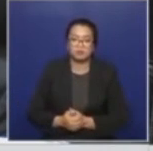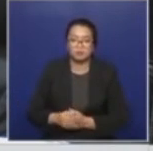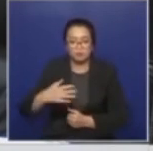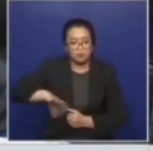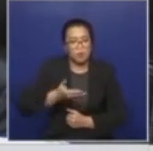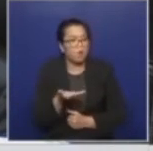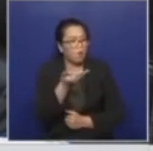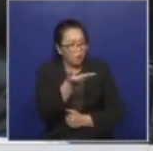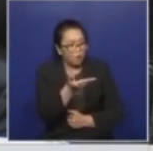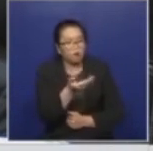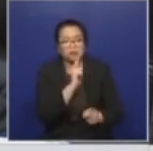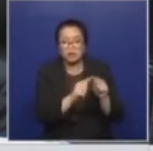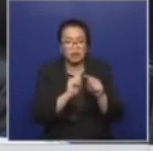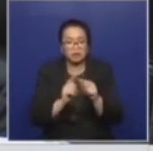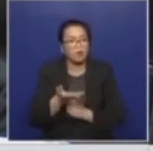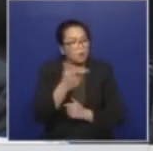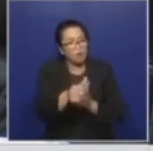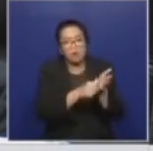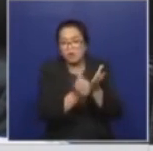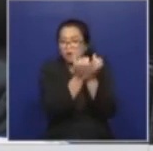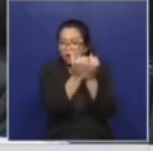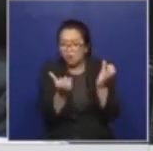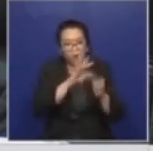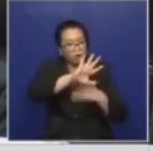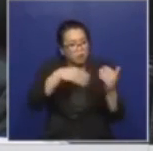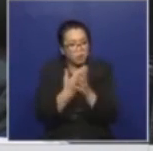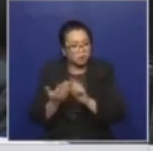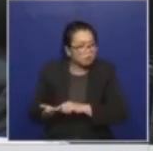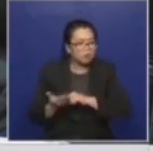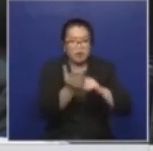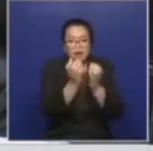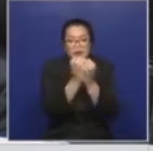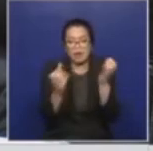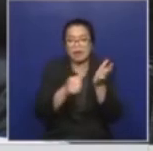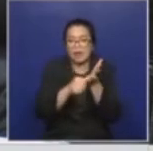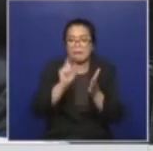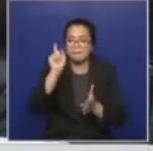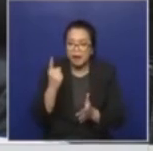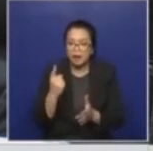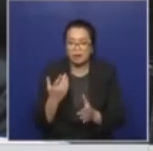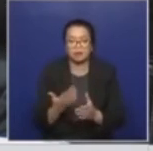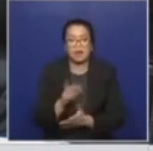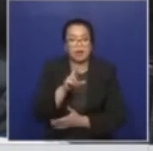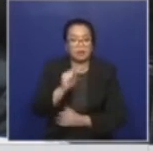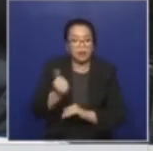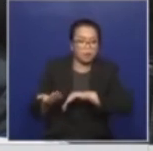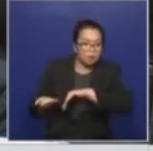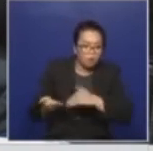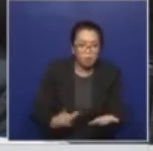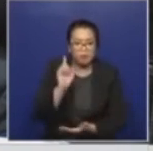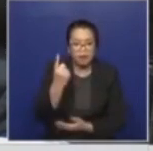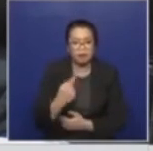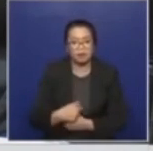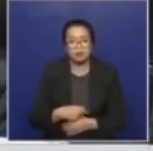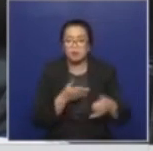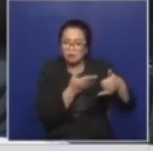ในการที่จะแก้ไขรัฐธรรมนูญและยกร่างมันทั้งฉบับในการที่จะยุบสภาไม่ได้เหนือความสามารถ